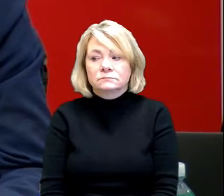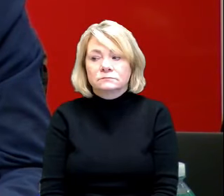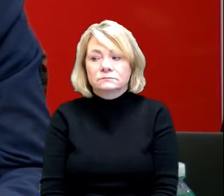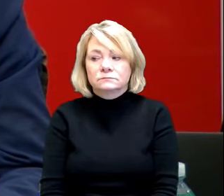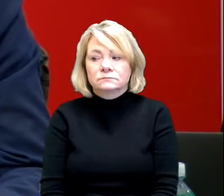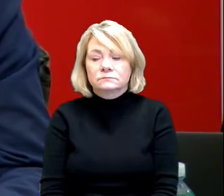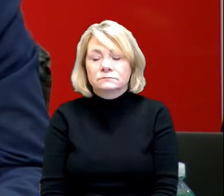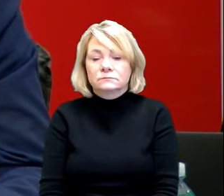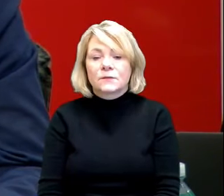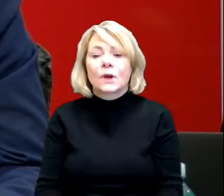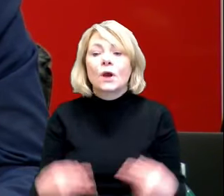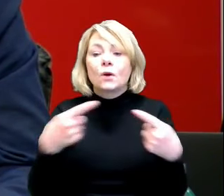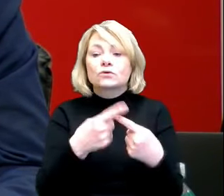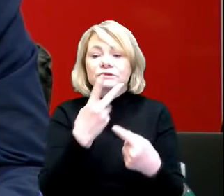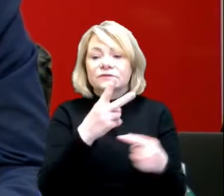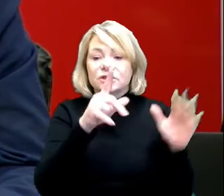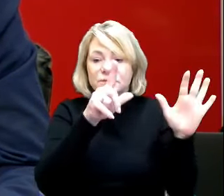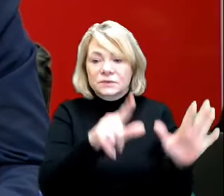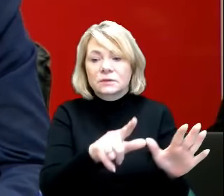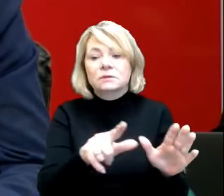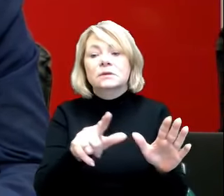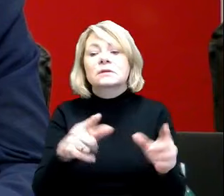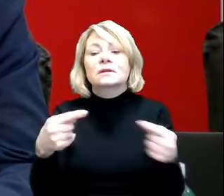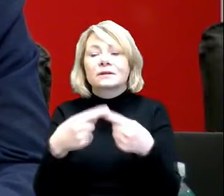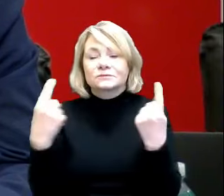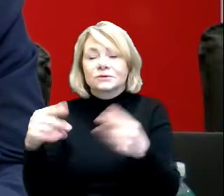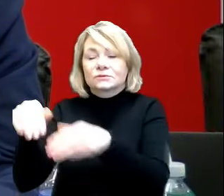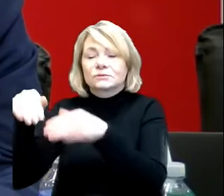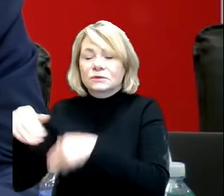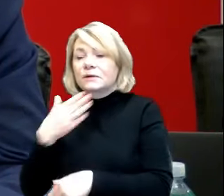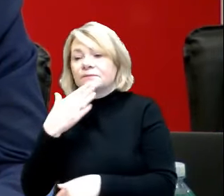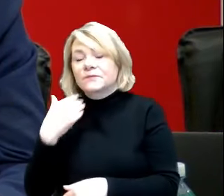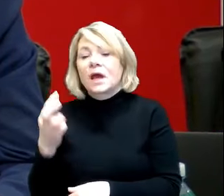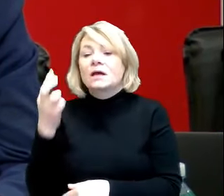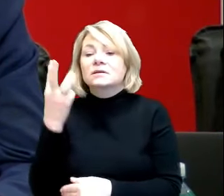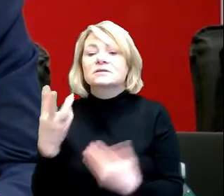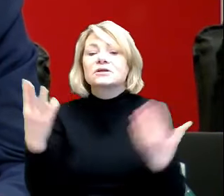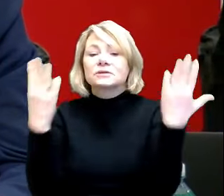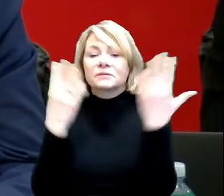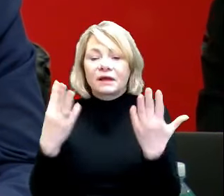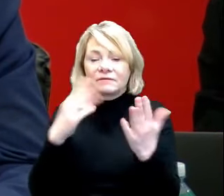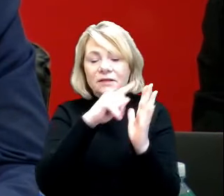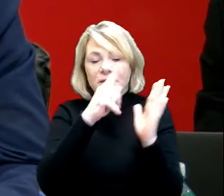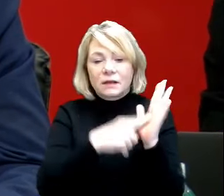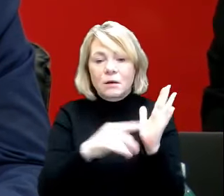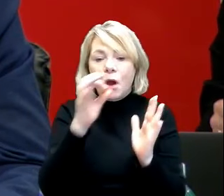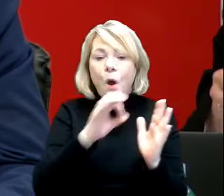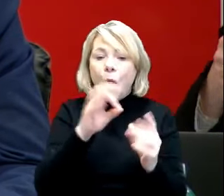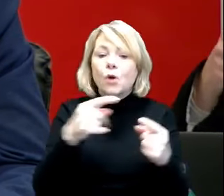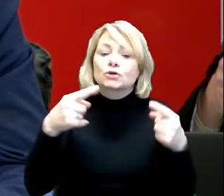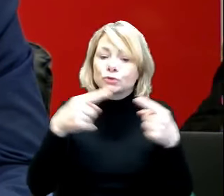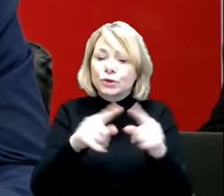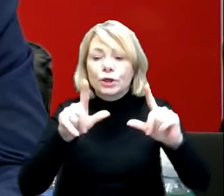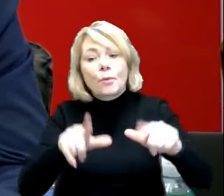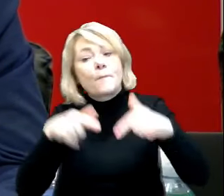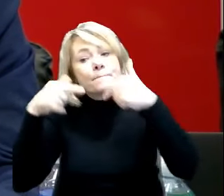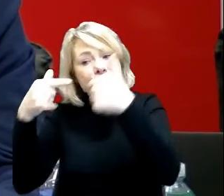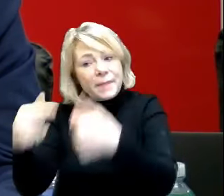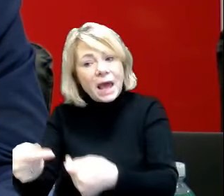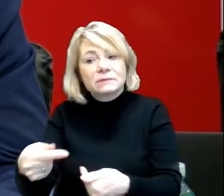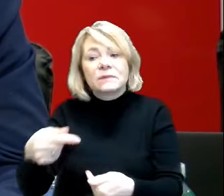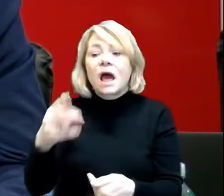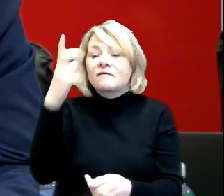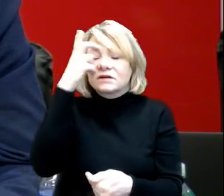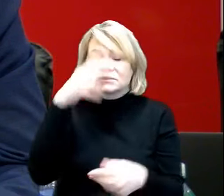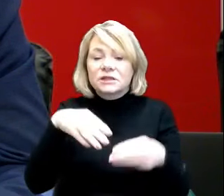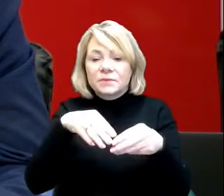už 27 prieš susilaikiusių nėra 39 darbotvarkės klausimas dėl sutikimo perleisti valstybinės žemės sklypą